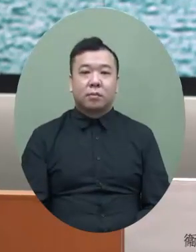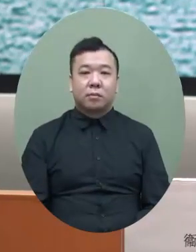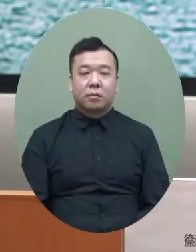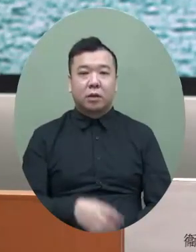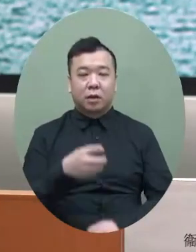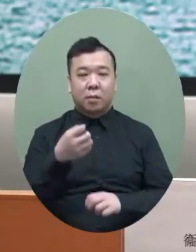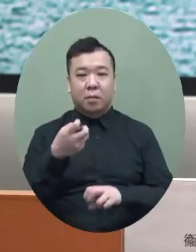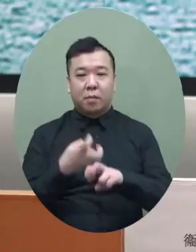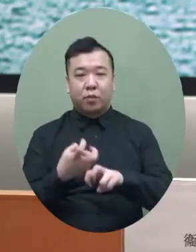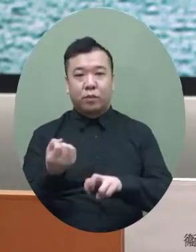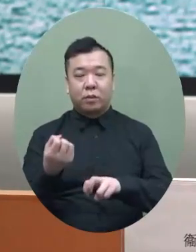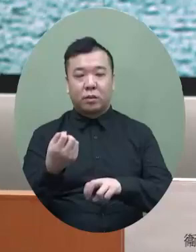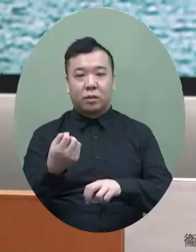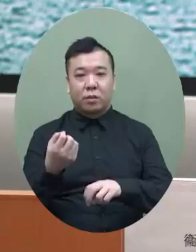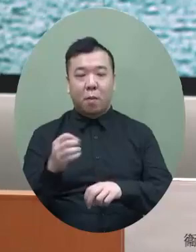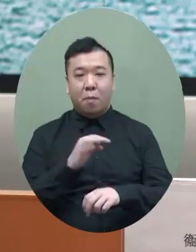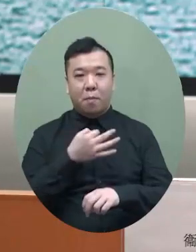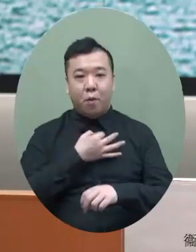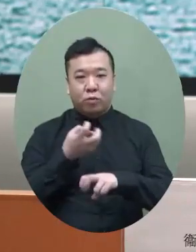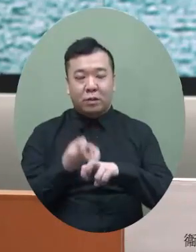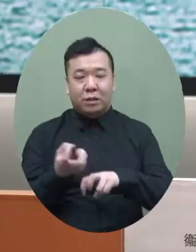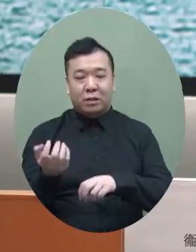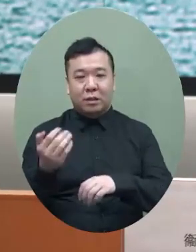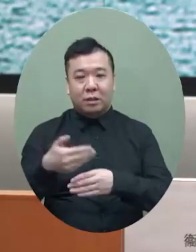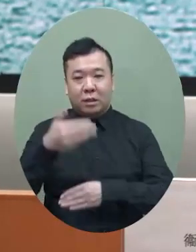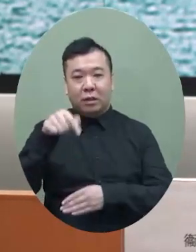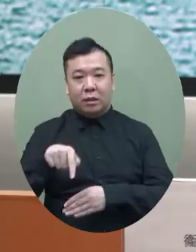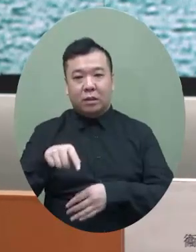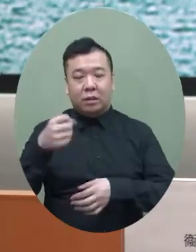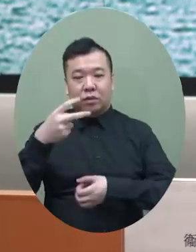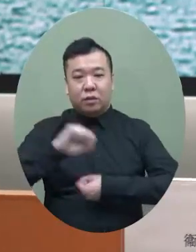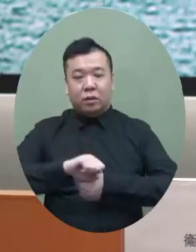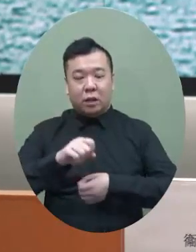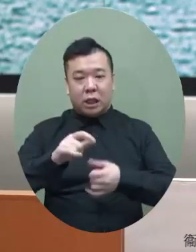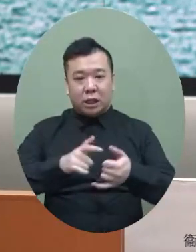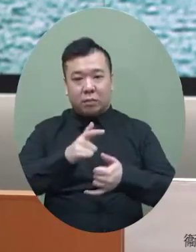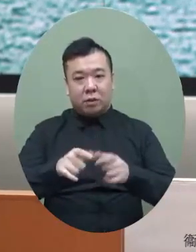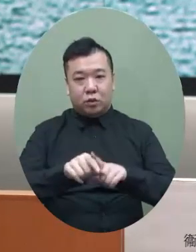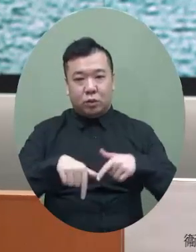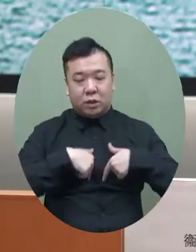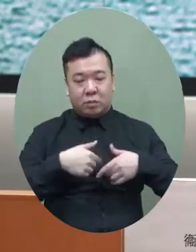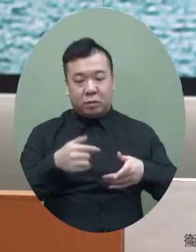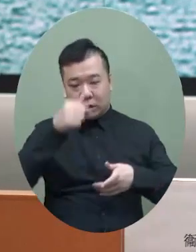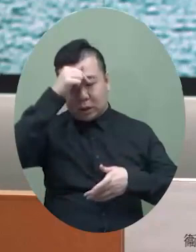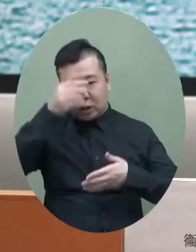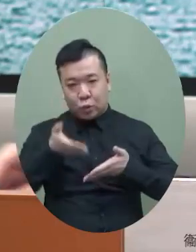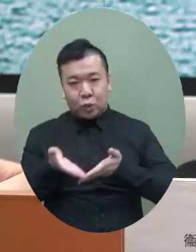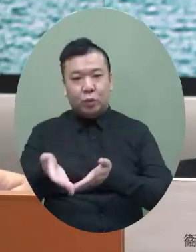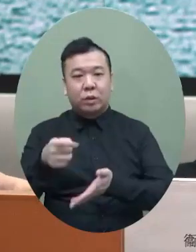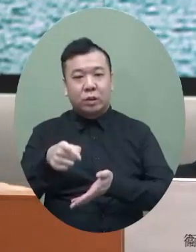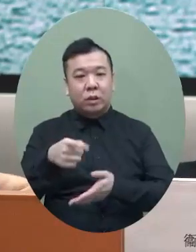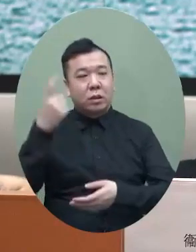大廈嗰度咧，就有多一位係檢疫中心送院嘅人士啦，都係已經知嘅單位